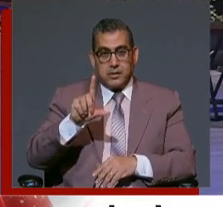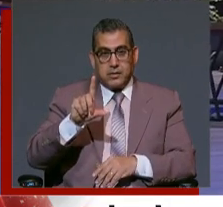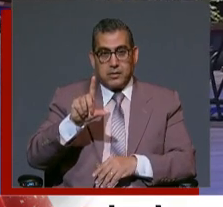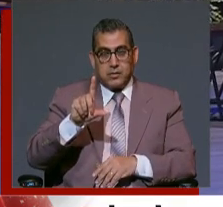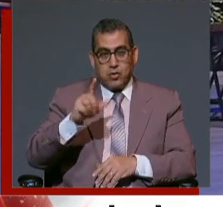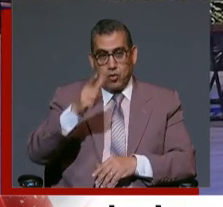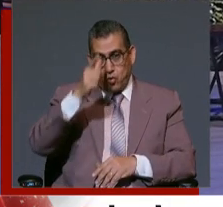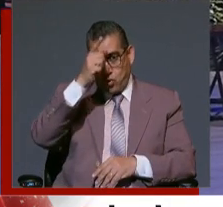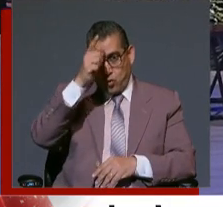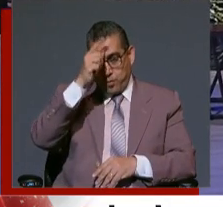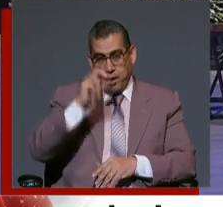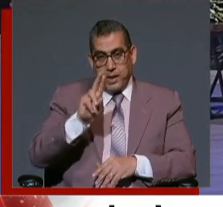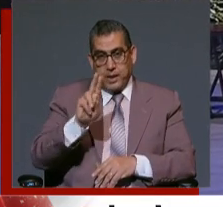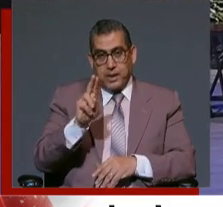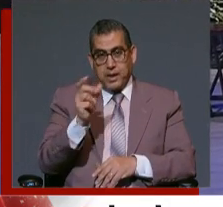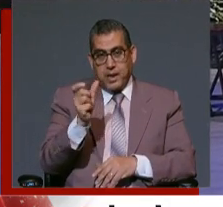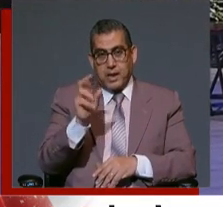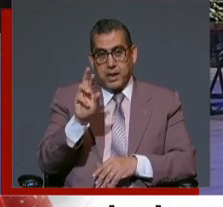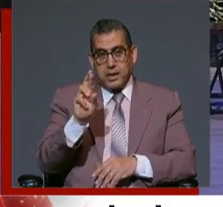جمهورية تنزانيا،